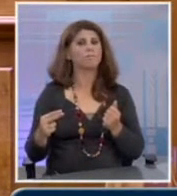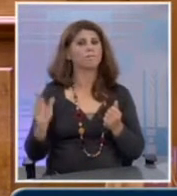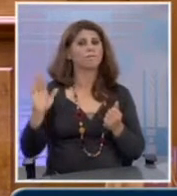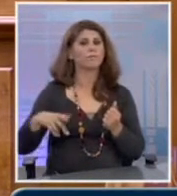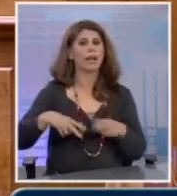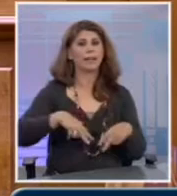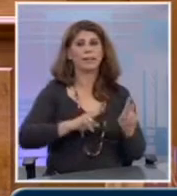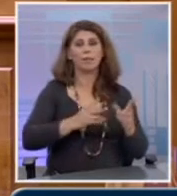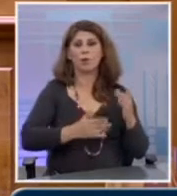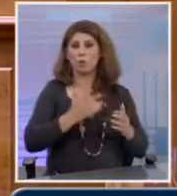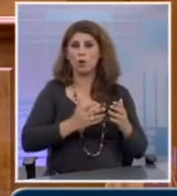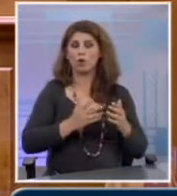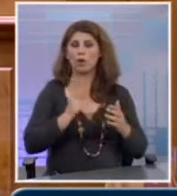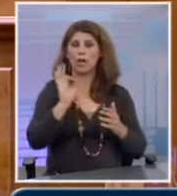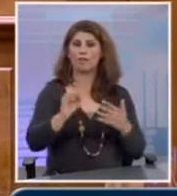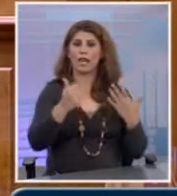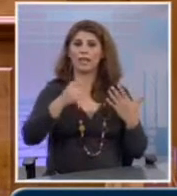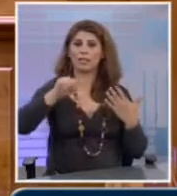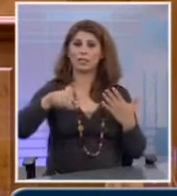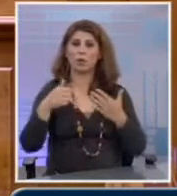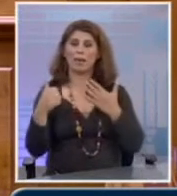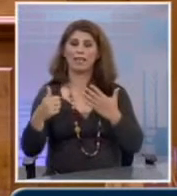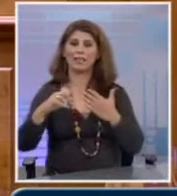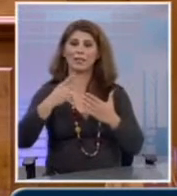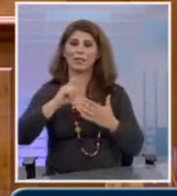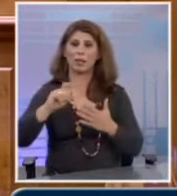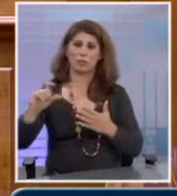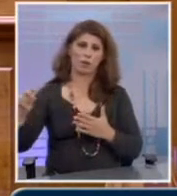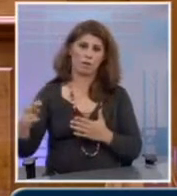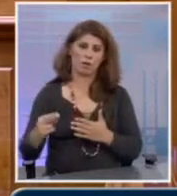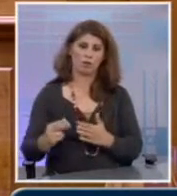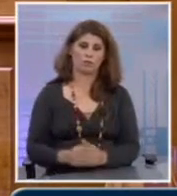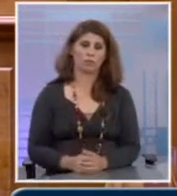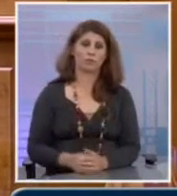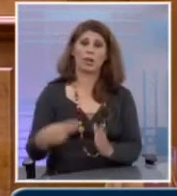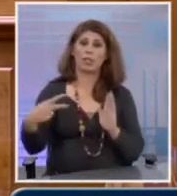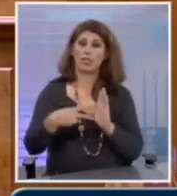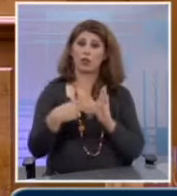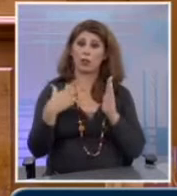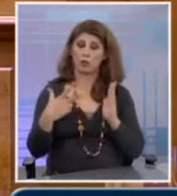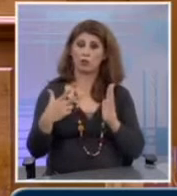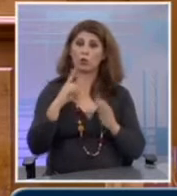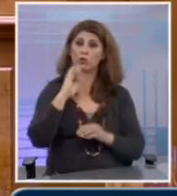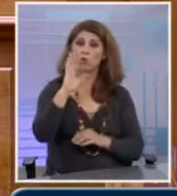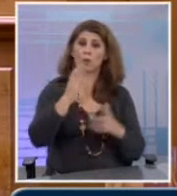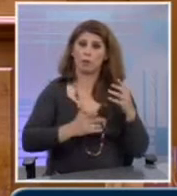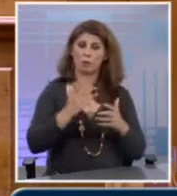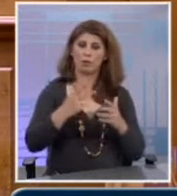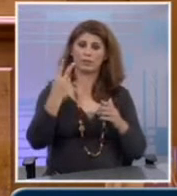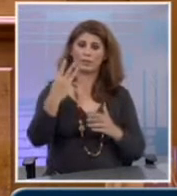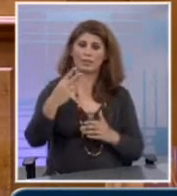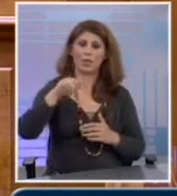εκτέλεση του προϋπολογισμού οδήγησε σε έλλειμμα 6,6 δισεκατομμυρίων ευρώ. Το 2008 στόχος του προϋπολογισμού ήταν έλλειμμα